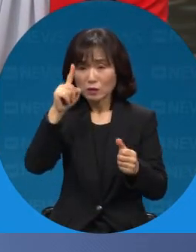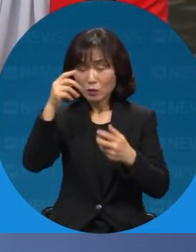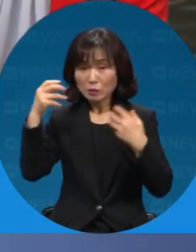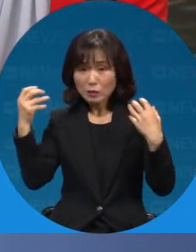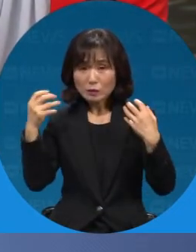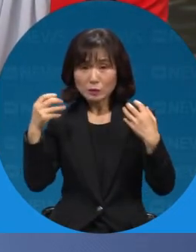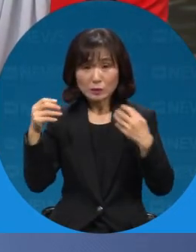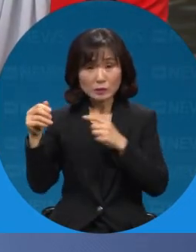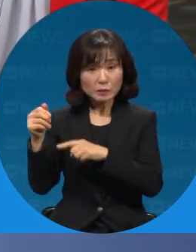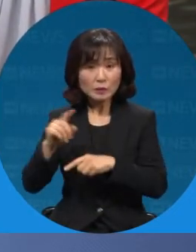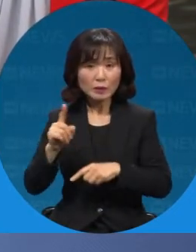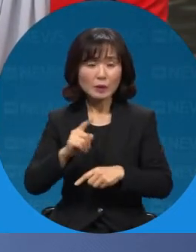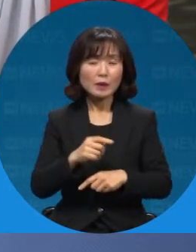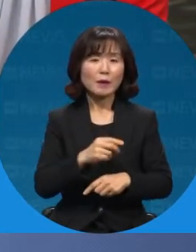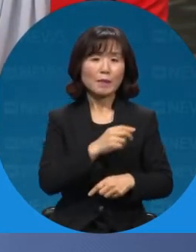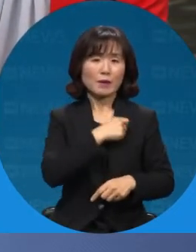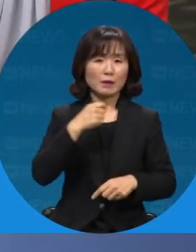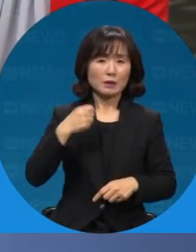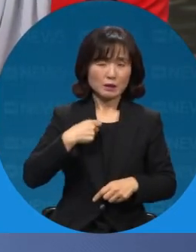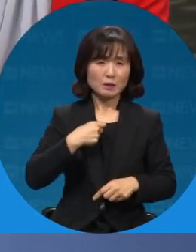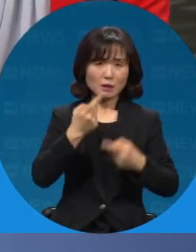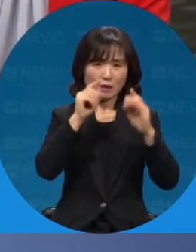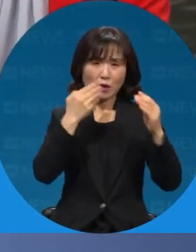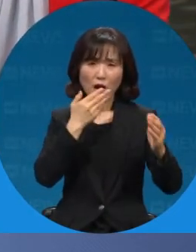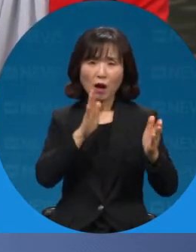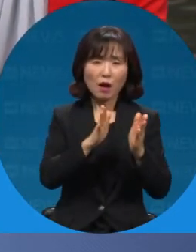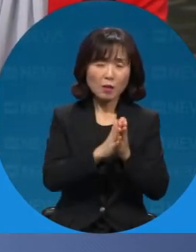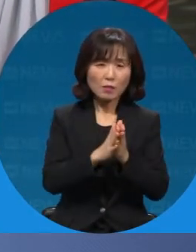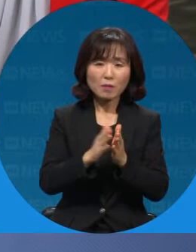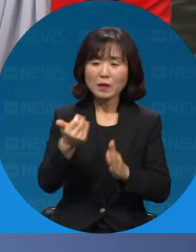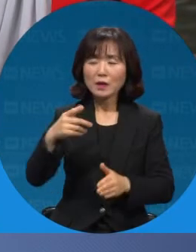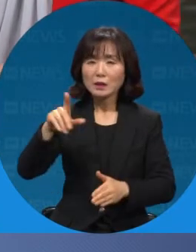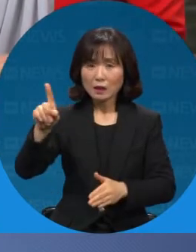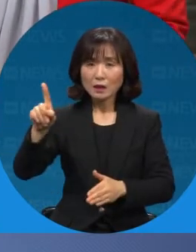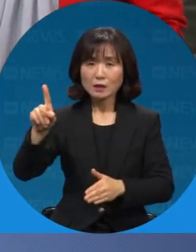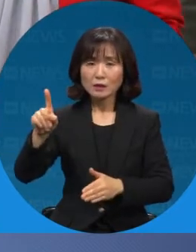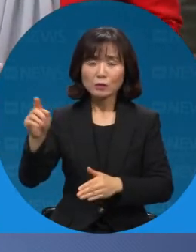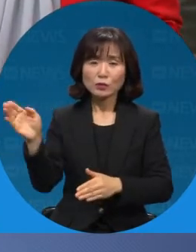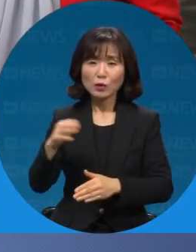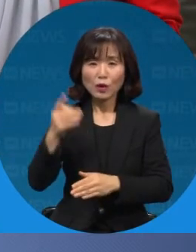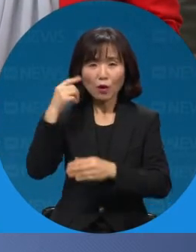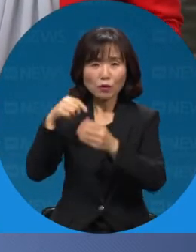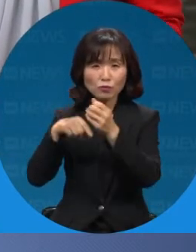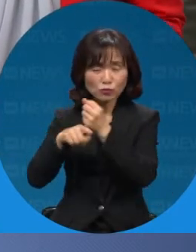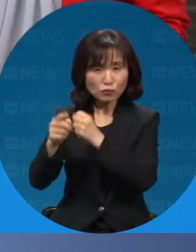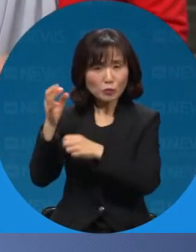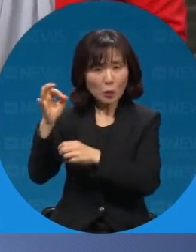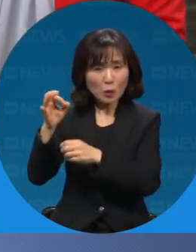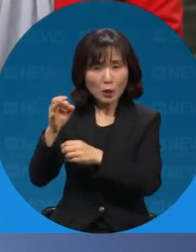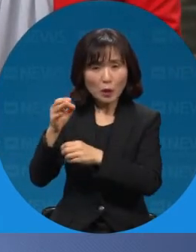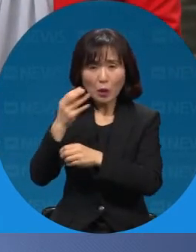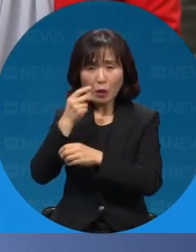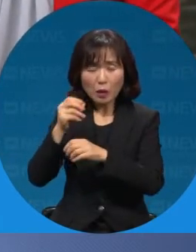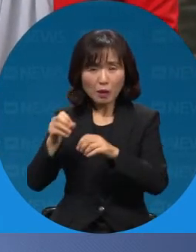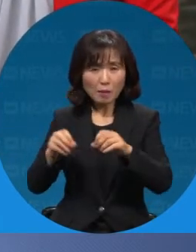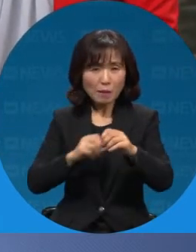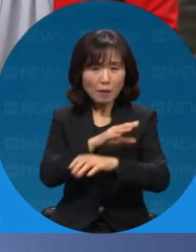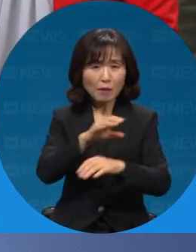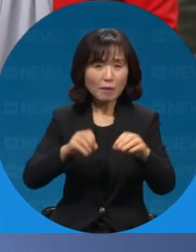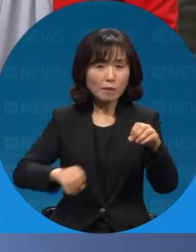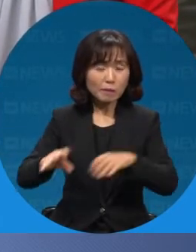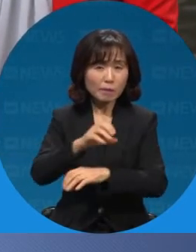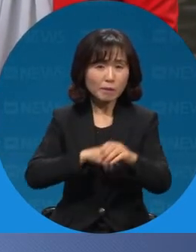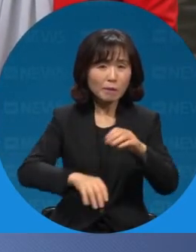대학가 공모해 나사에서 받은 연구 자금을 빼돌린 혐의를 적용 해서 재판을 진행 했는데요 하지만 검찰이